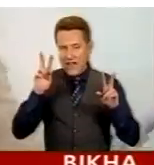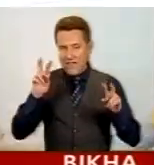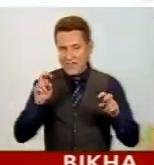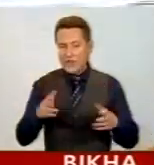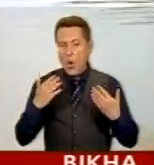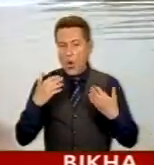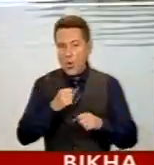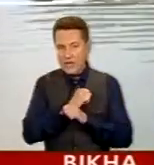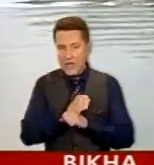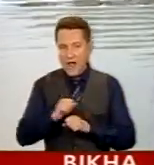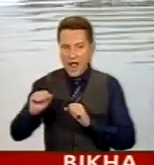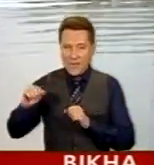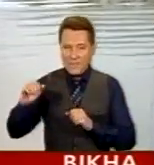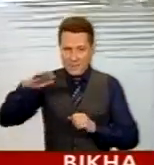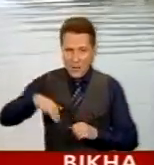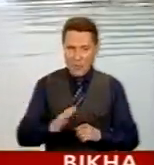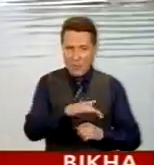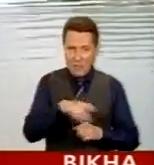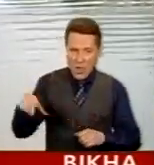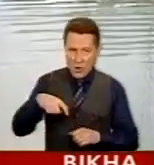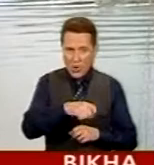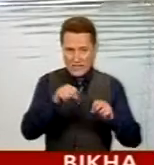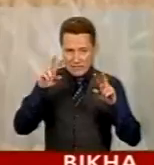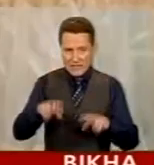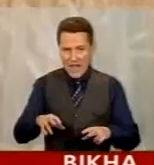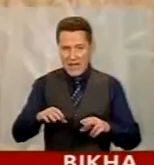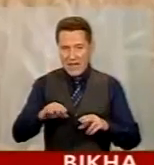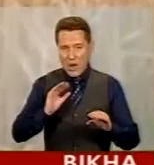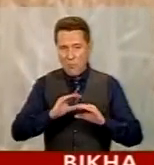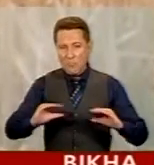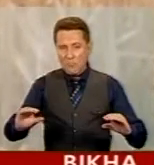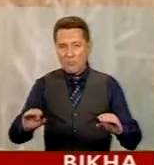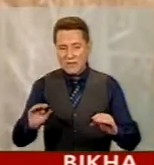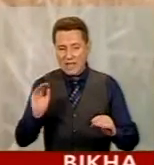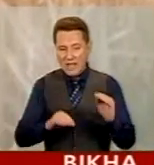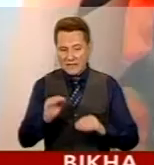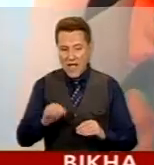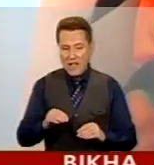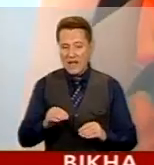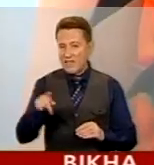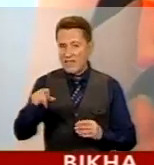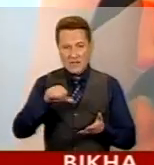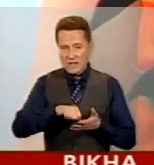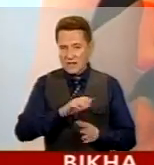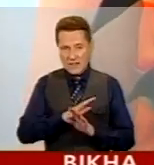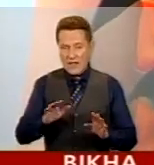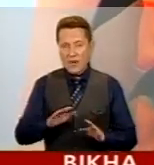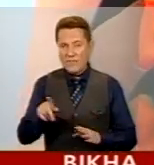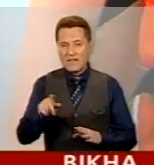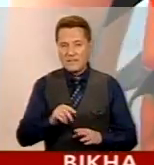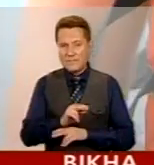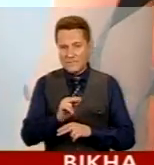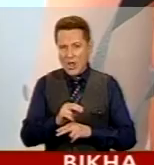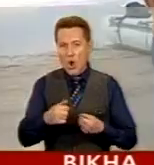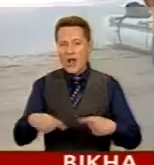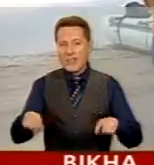который включает прохождение порогов на специальных оборудованных плотах. Сергій участі в змаганнях не бере. Він вже кілька років організовує спуски